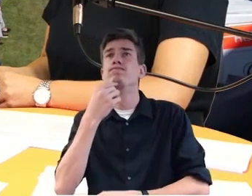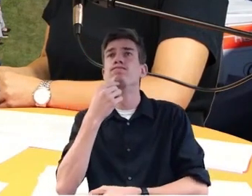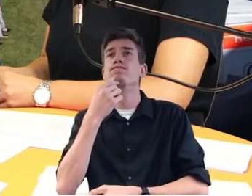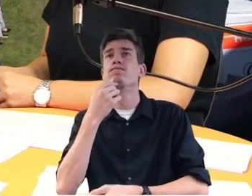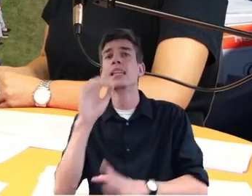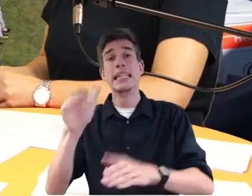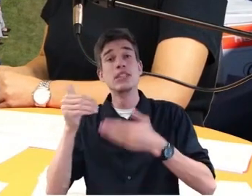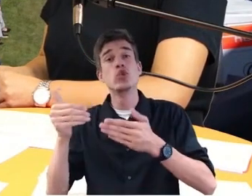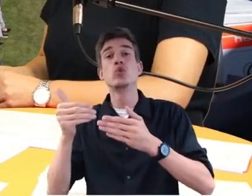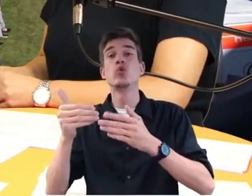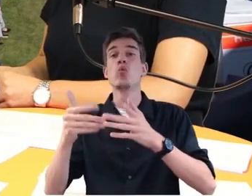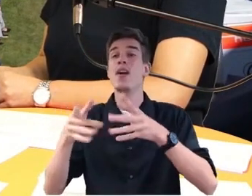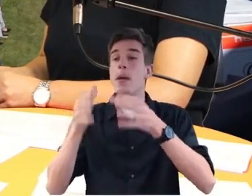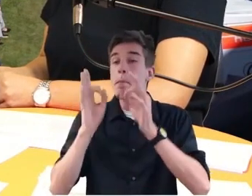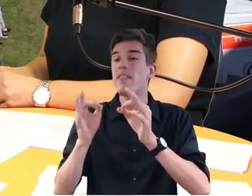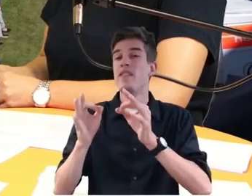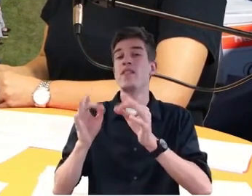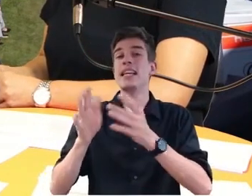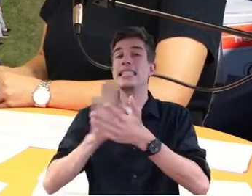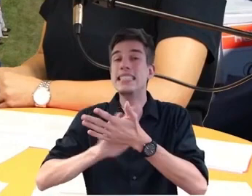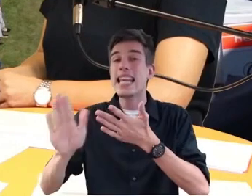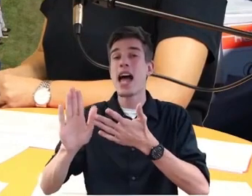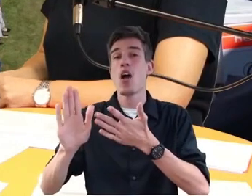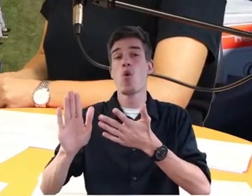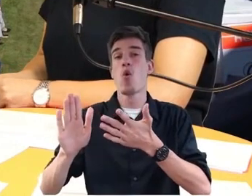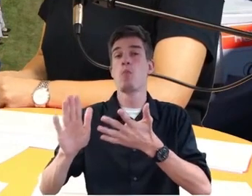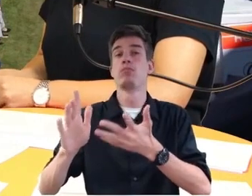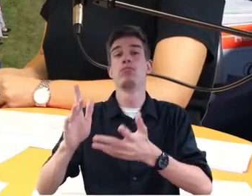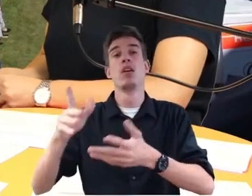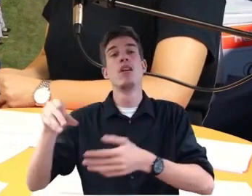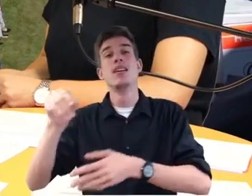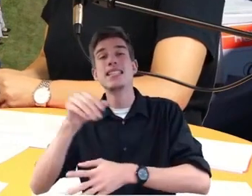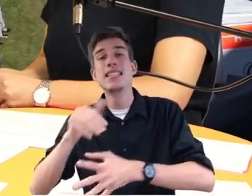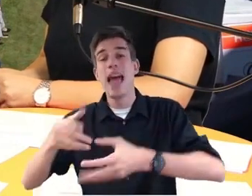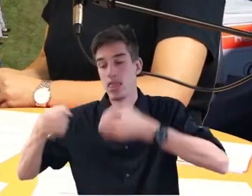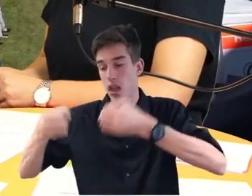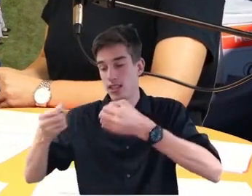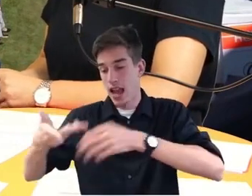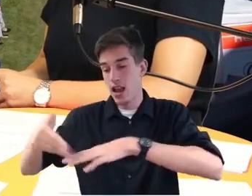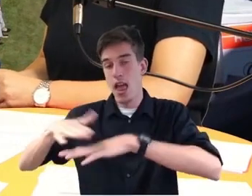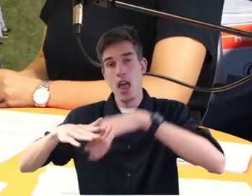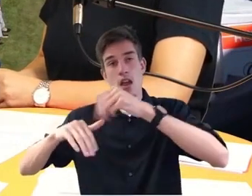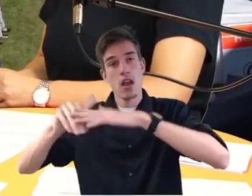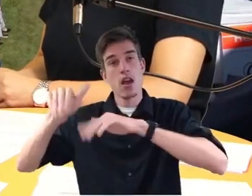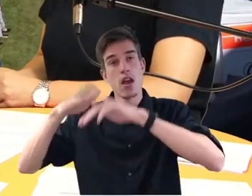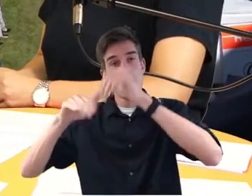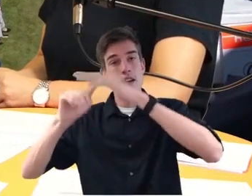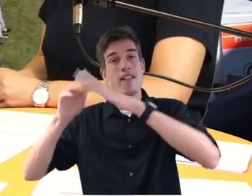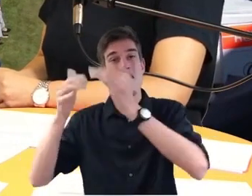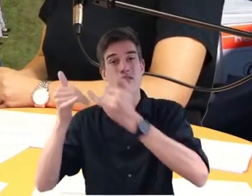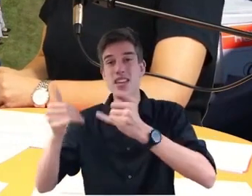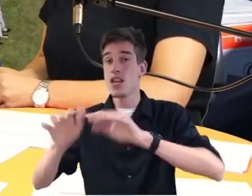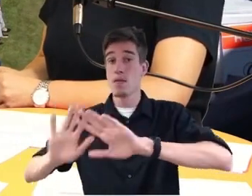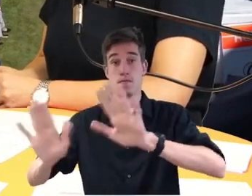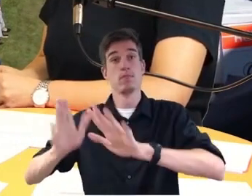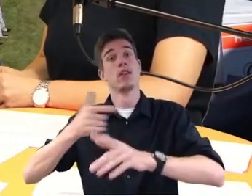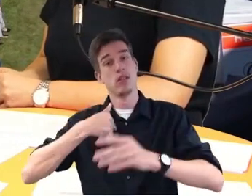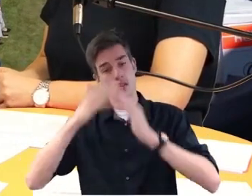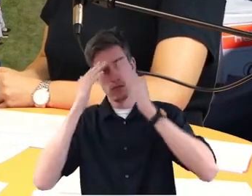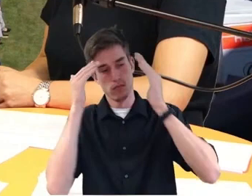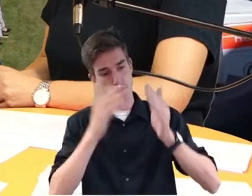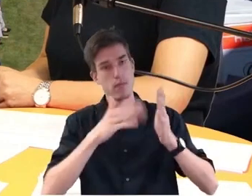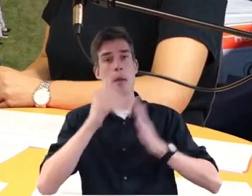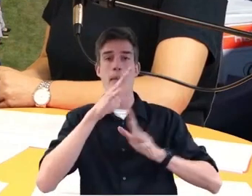mache ich die richtigen handgriffe also wie stabil die sandsäcke in der medizinischen versorgung und so weiter sondern wir üben strategien und